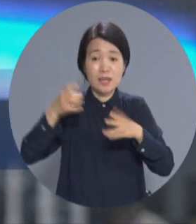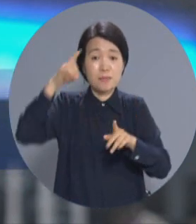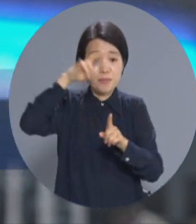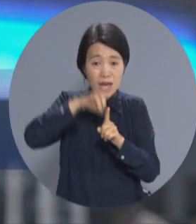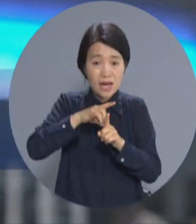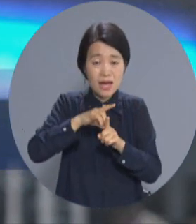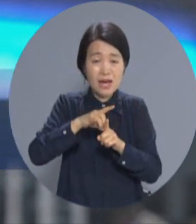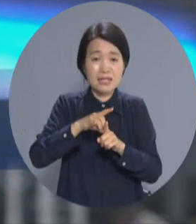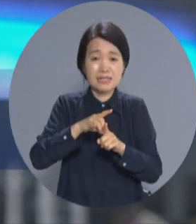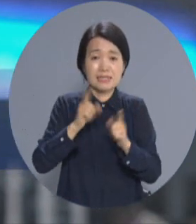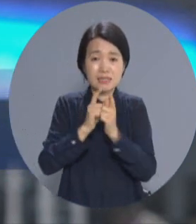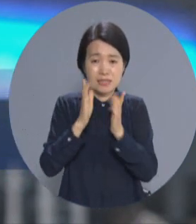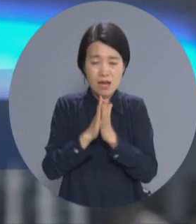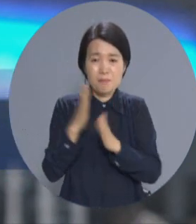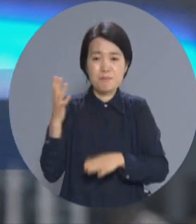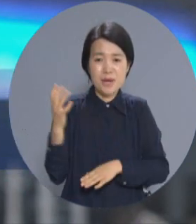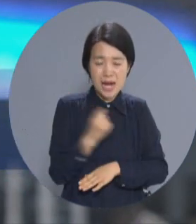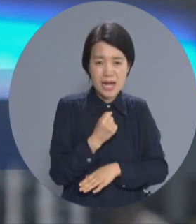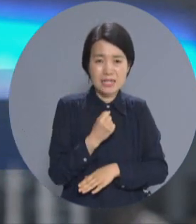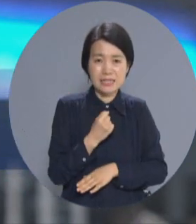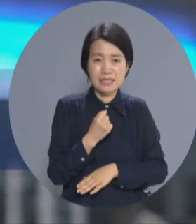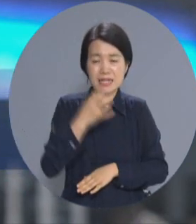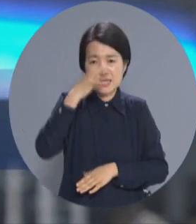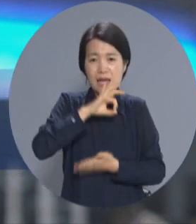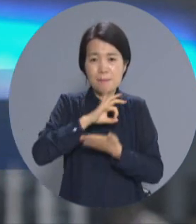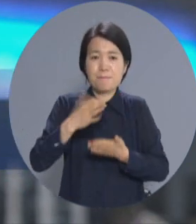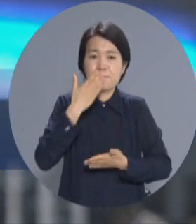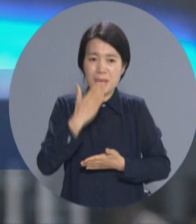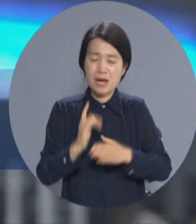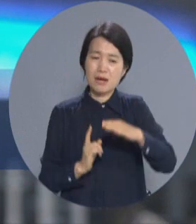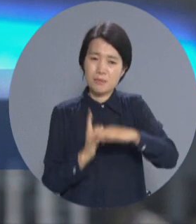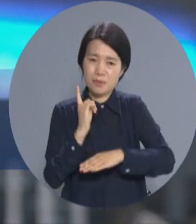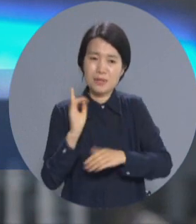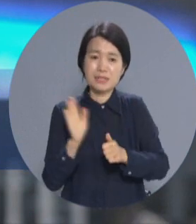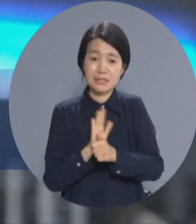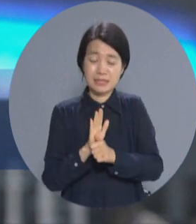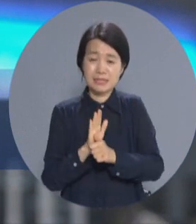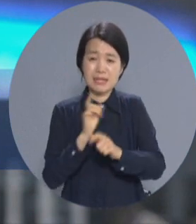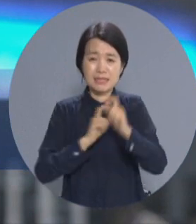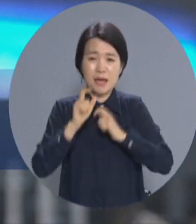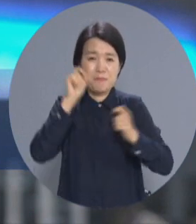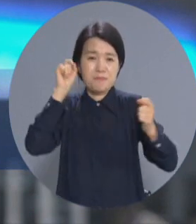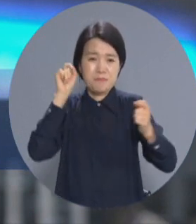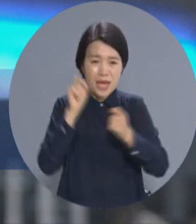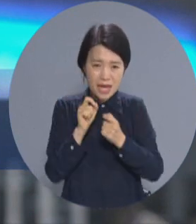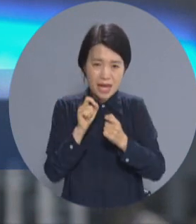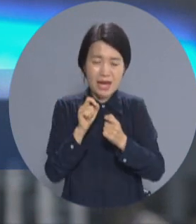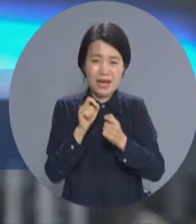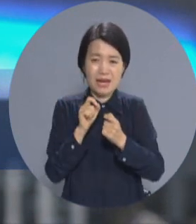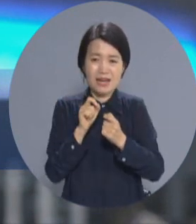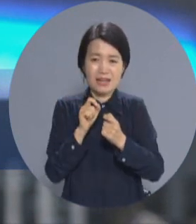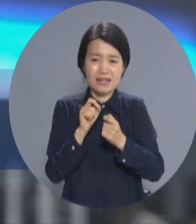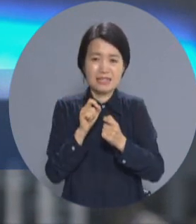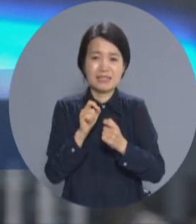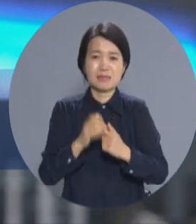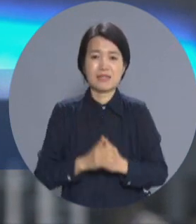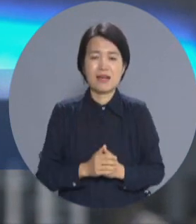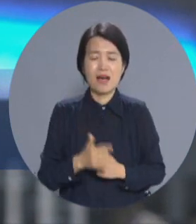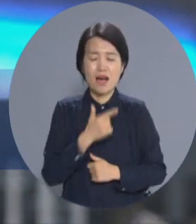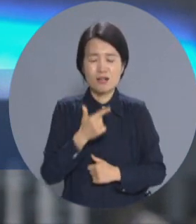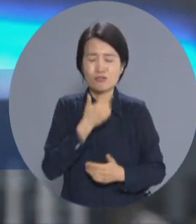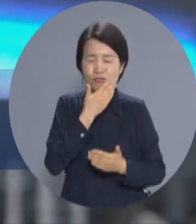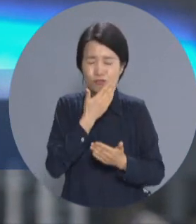않습니까? 그래서 실전적인 걸 바탕으로 상용 그 발사 서비스에 가는 것에 이제 한 걸음 다가간다고